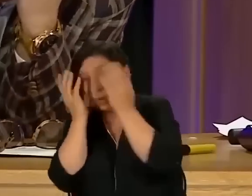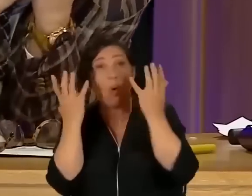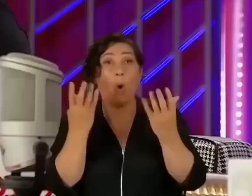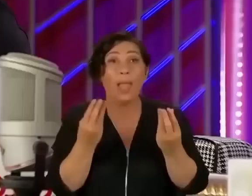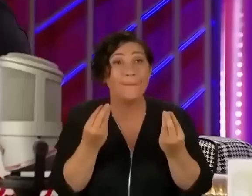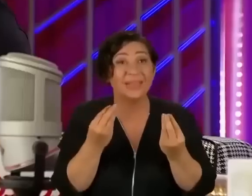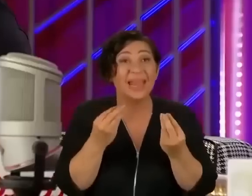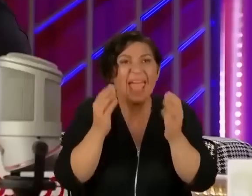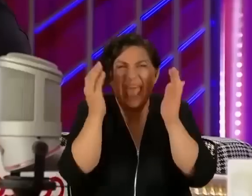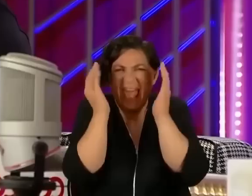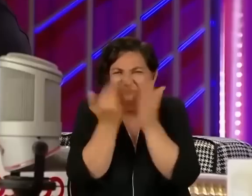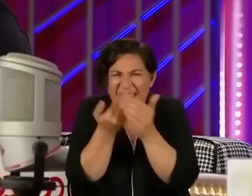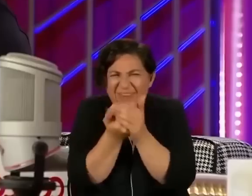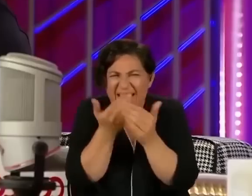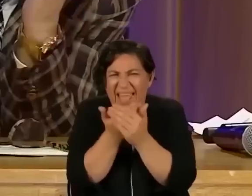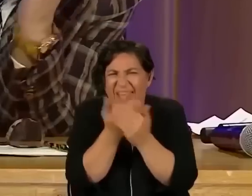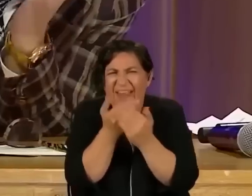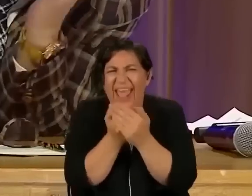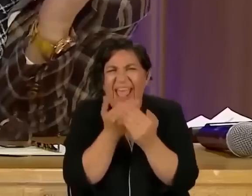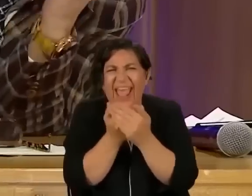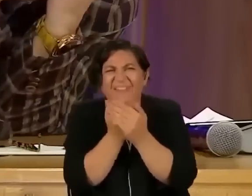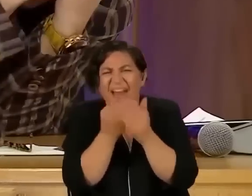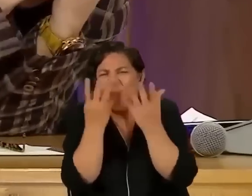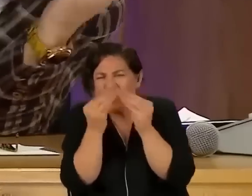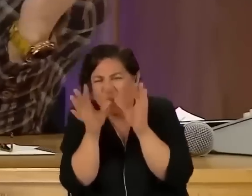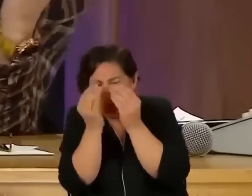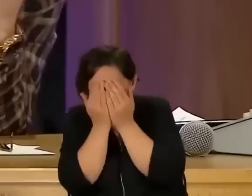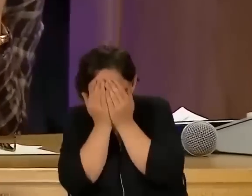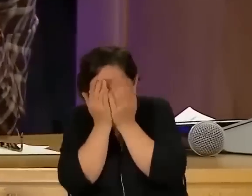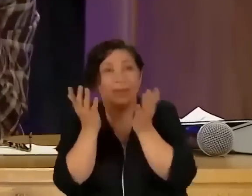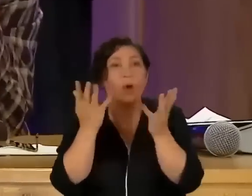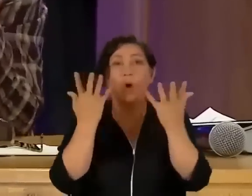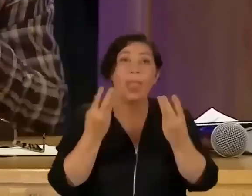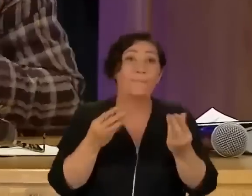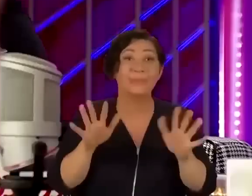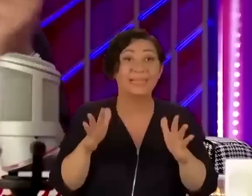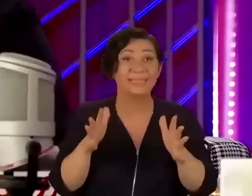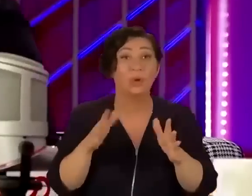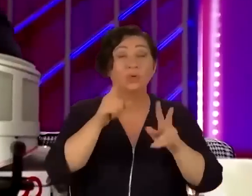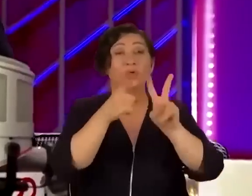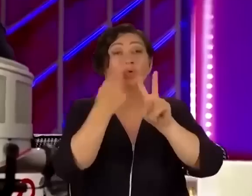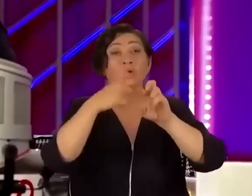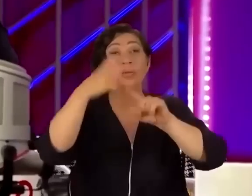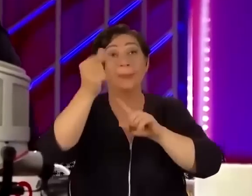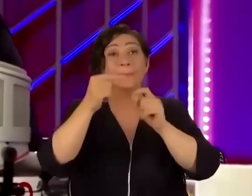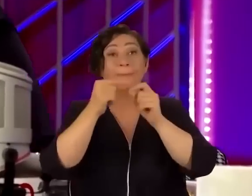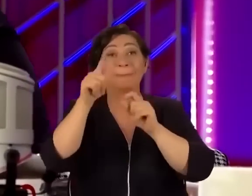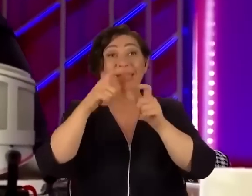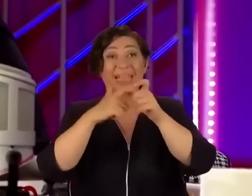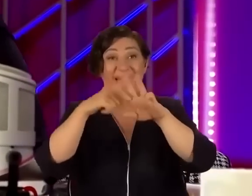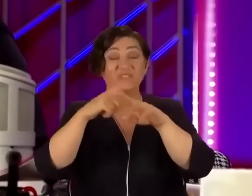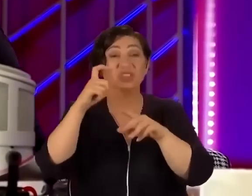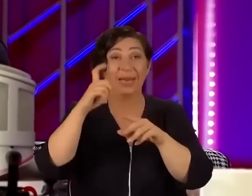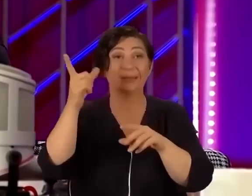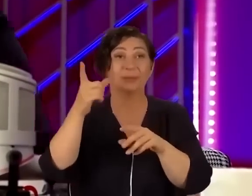yani. O hale eyvah eyvah eyvah olmuyor. Yani bu hale gelebilir. Onu Nuri Bilge Ceylan'da yaşadım ben. Açık mikrofona